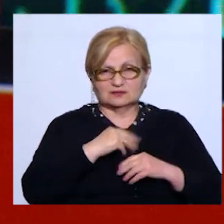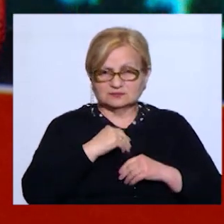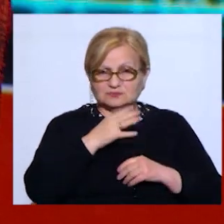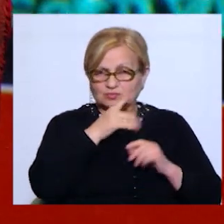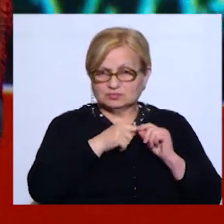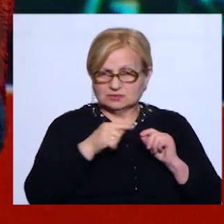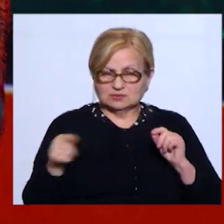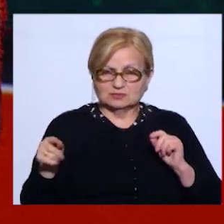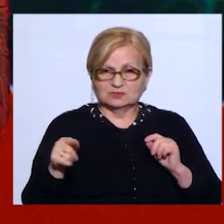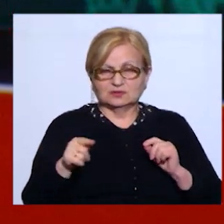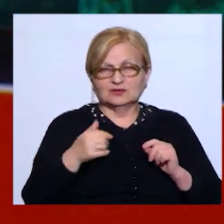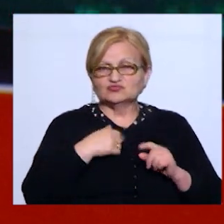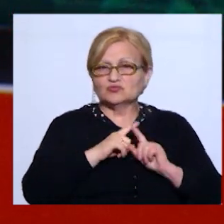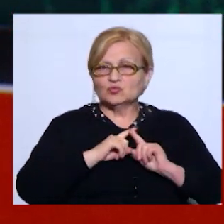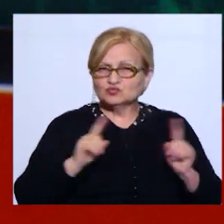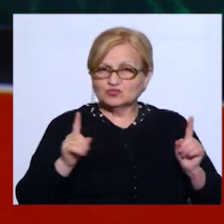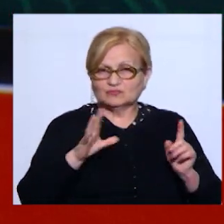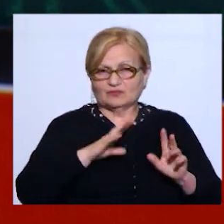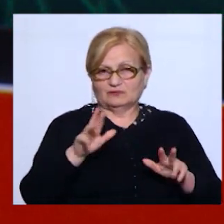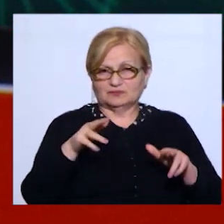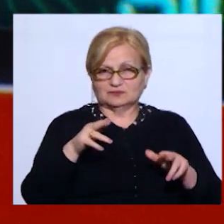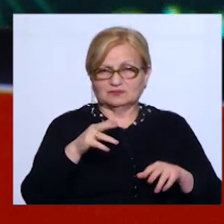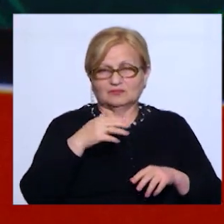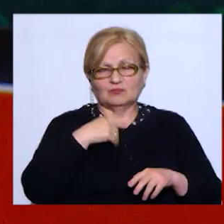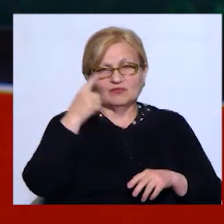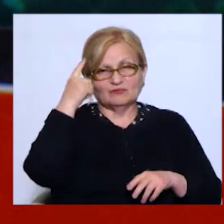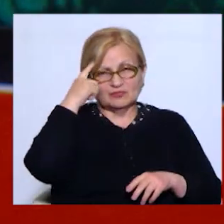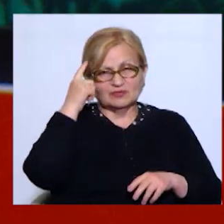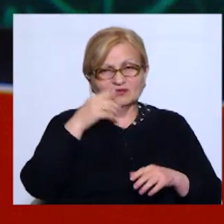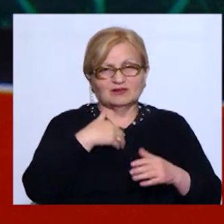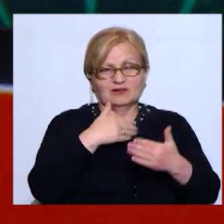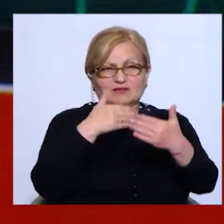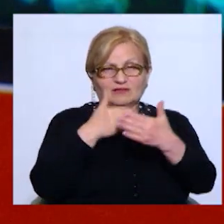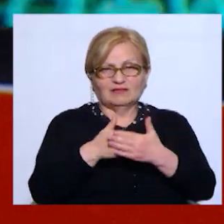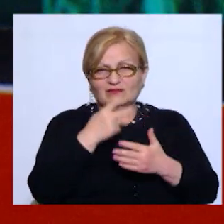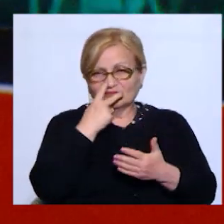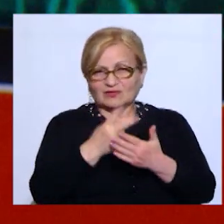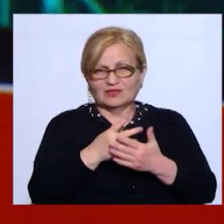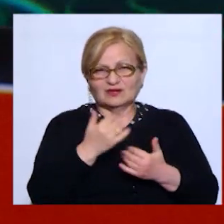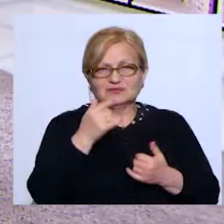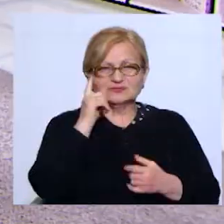ნამდვილად უჩვეულო ფორმატით ვიყავი, მაგრამ ესე უკვე მგონია, რომ ნამდვილად წინ მისხედხართ. აბა